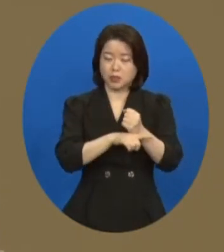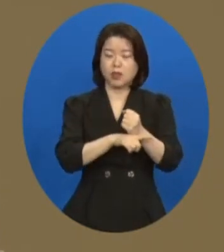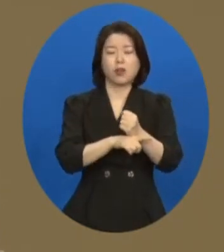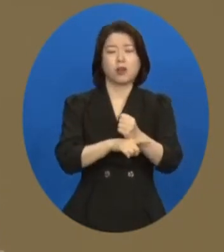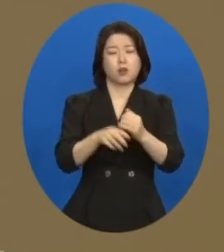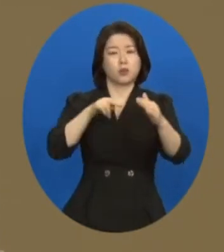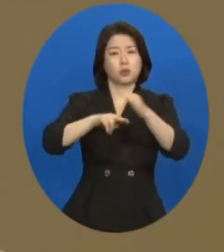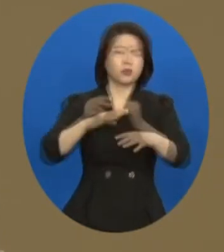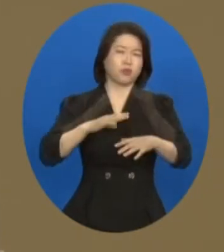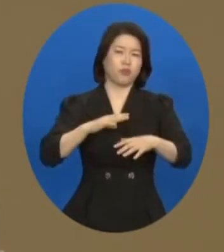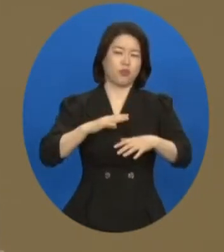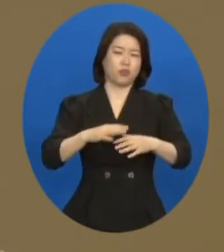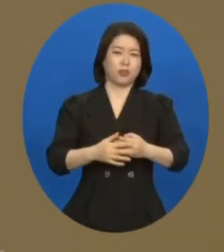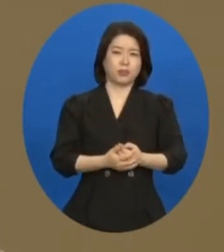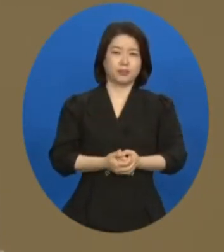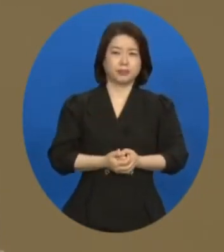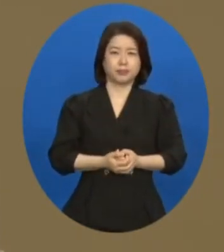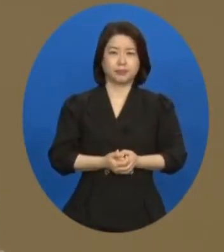것입니다